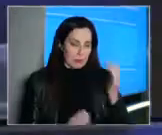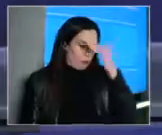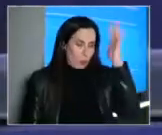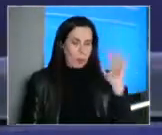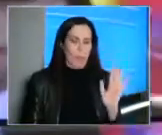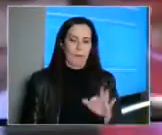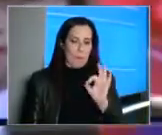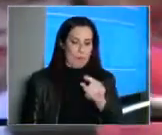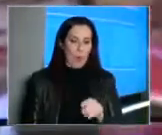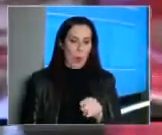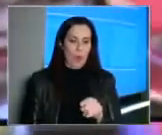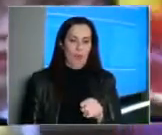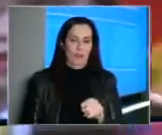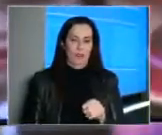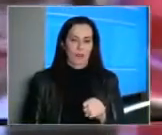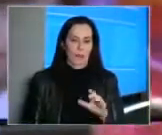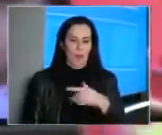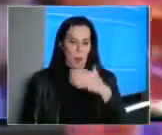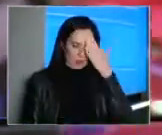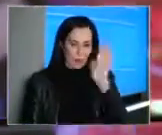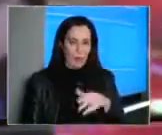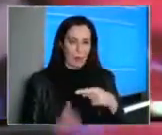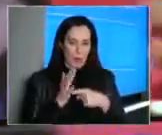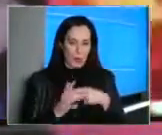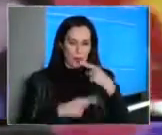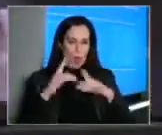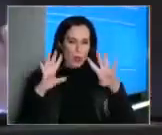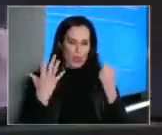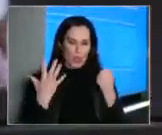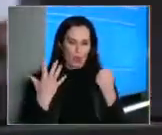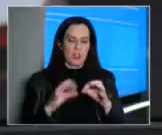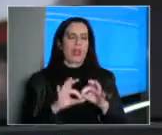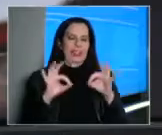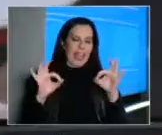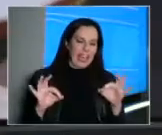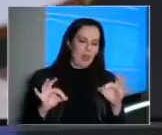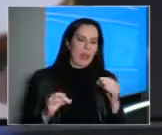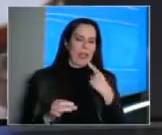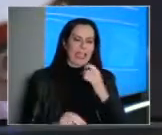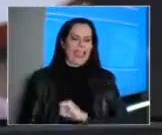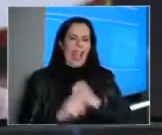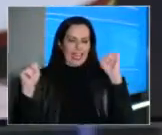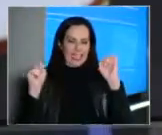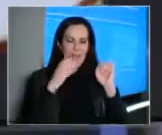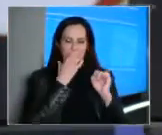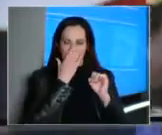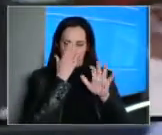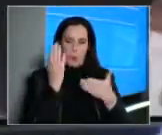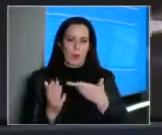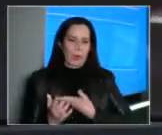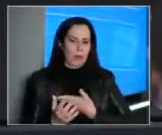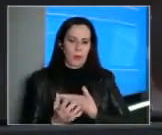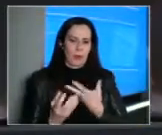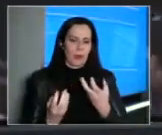בדיוק כך, וגם, ואנחנו מכירים גם דוגמאות משנות ה-90, כשהם התחילו עם הדיבור על גרעין, הם היו מקבלים